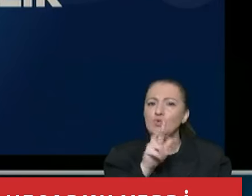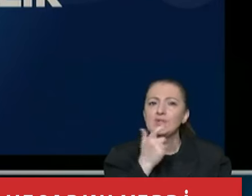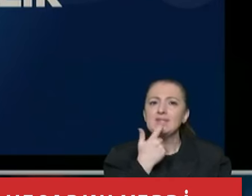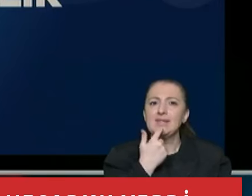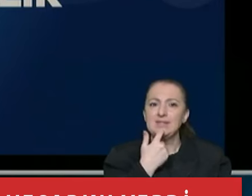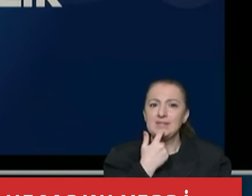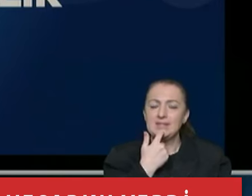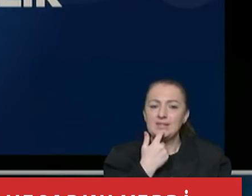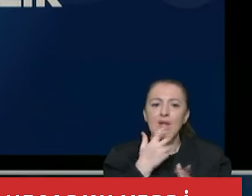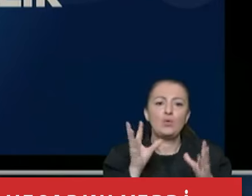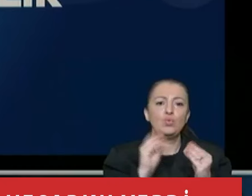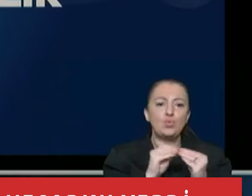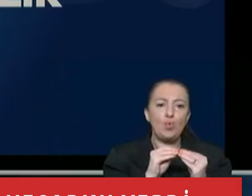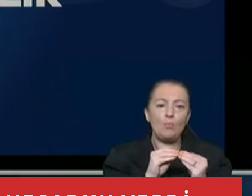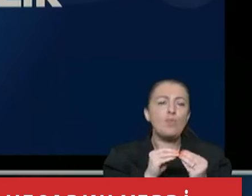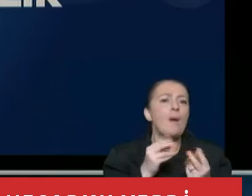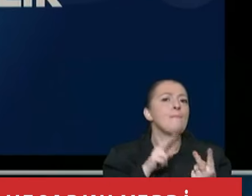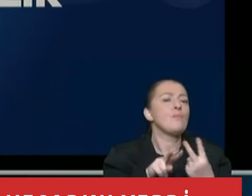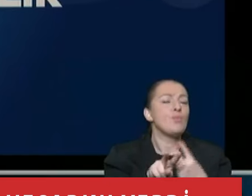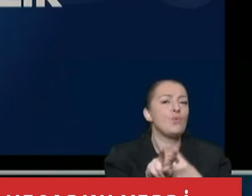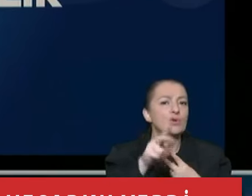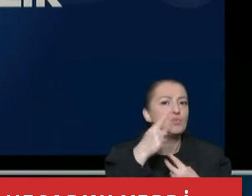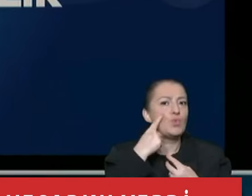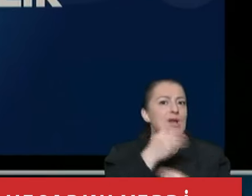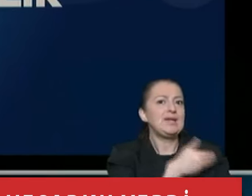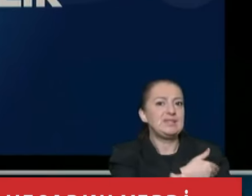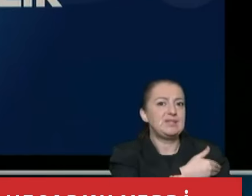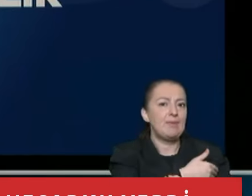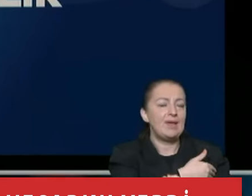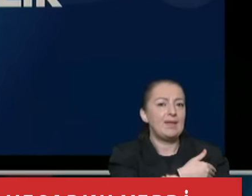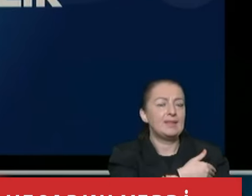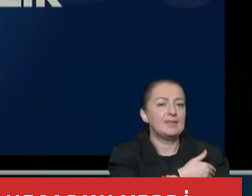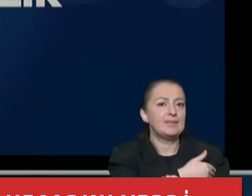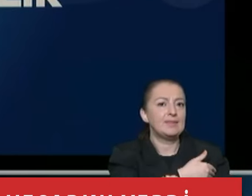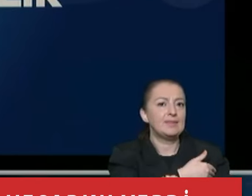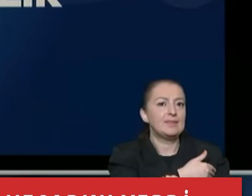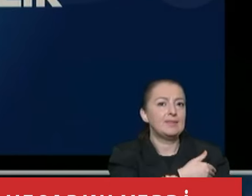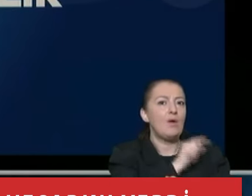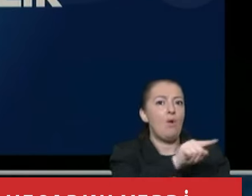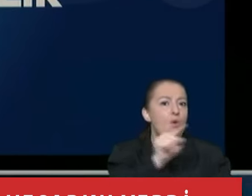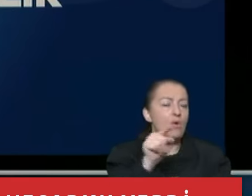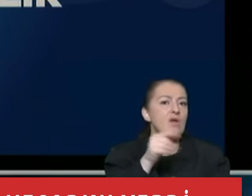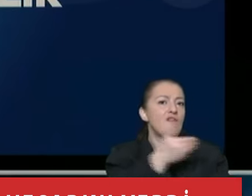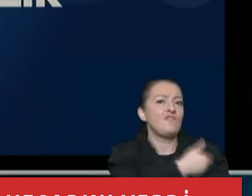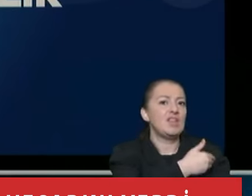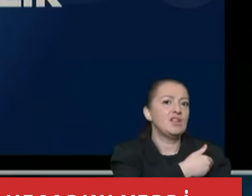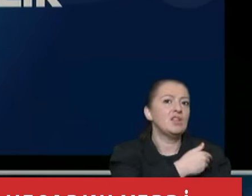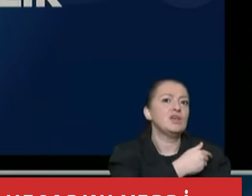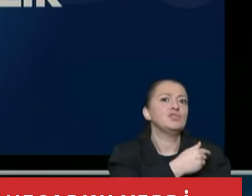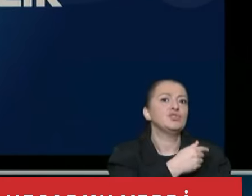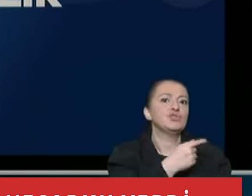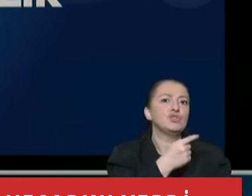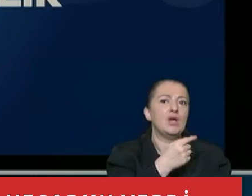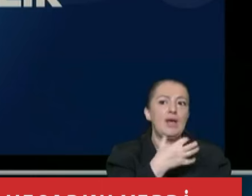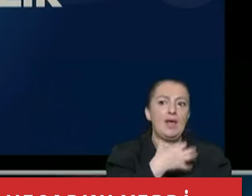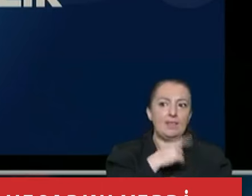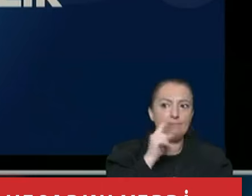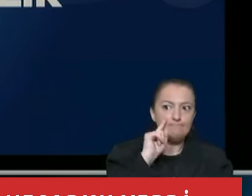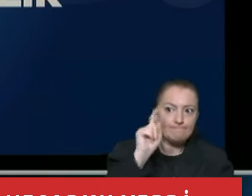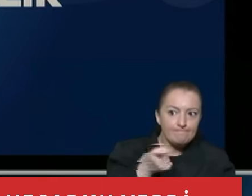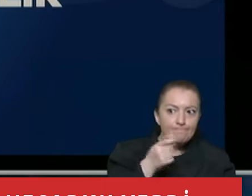yılında toplam ulaşım hizmetlerimize yönelik olarak hizmet temas noktalarında vatandaş gözüyle saha denetimleri ve